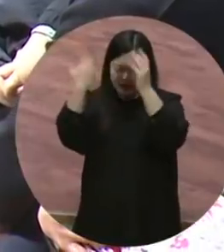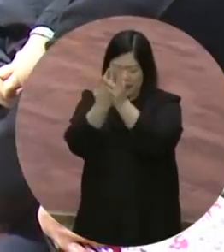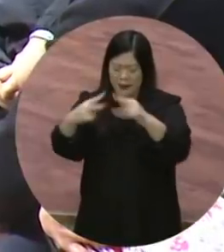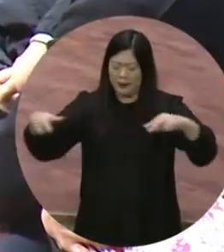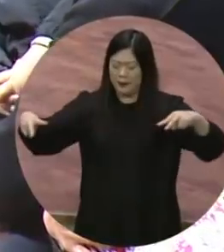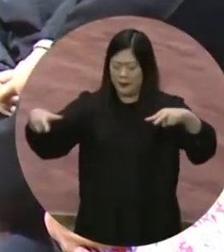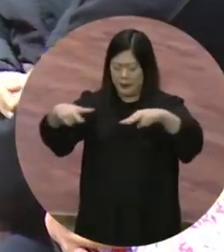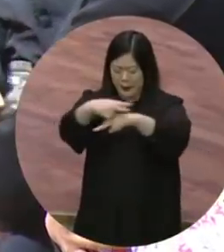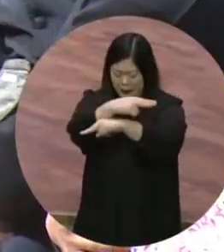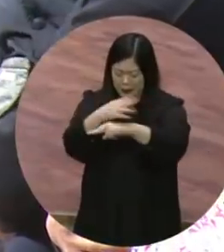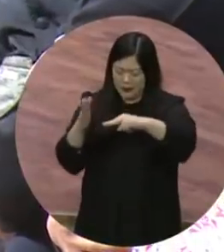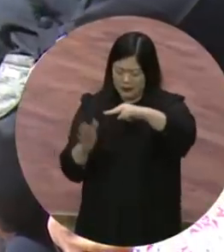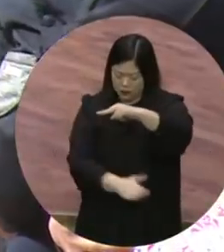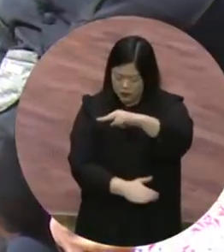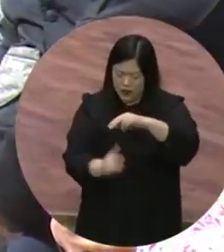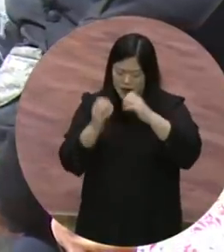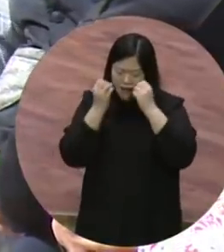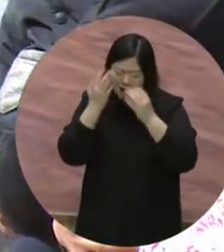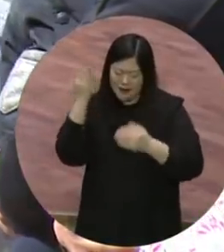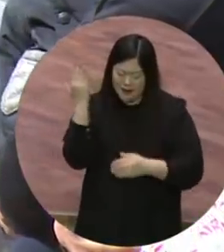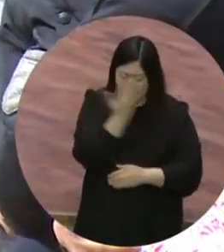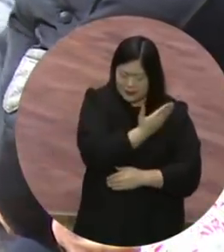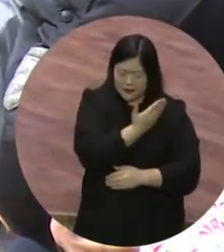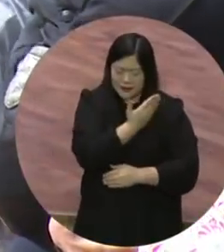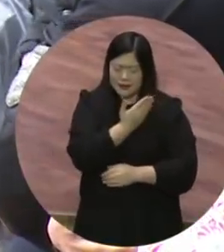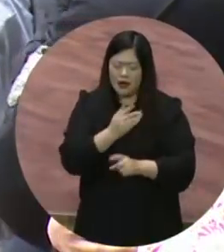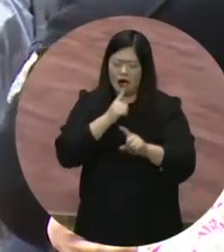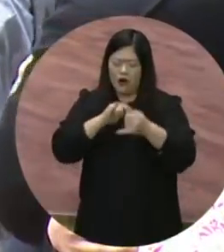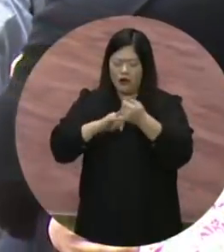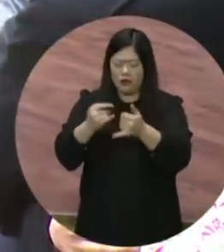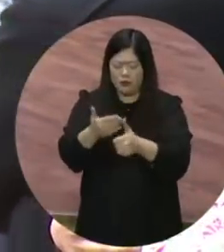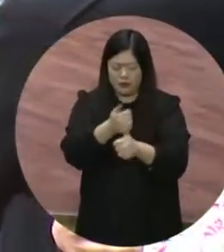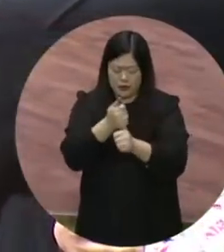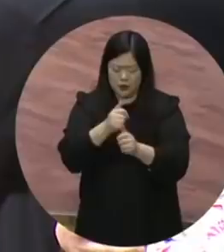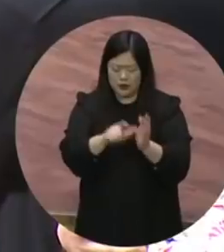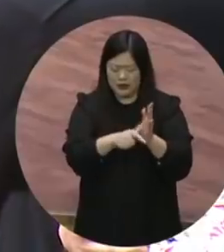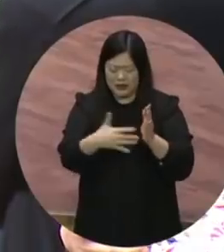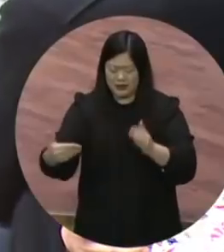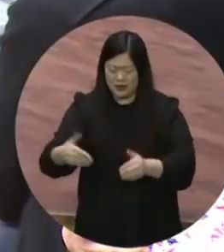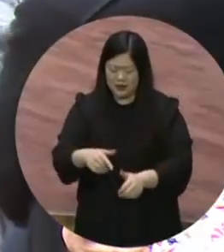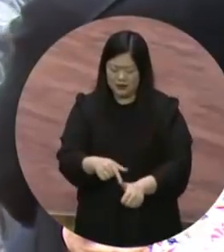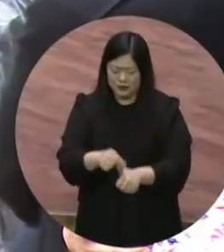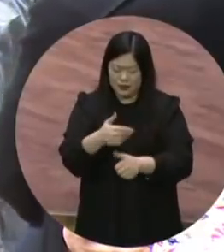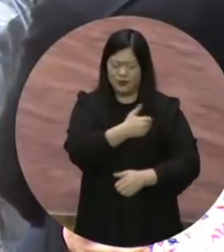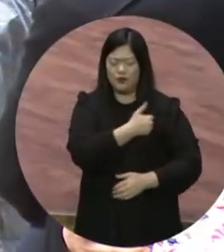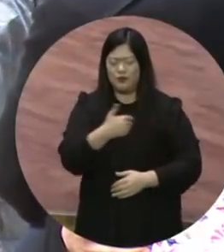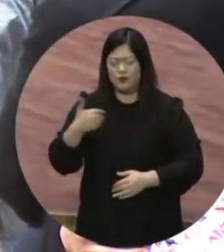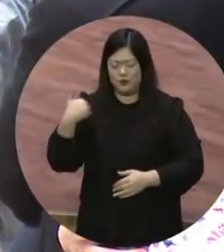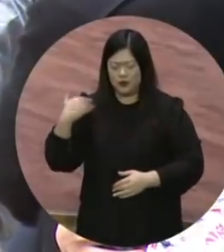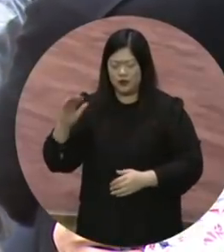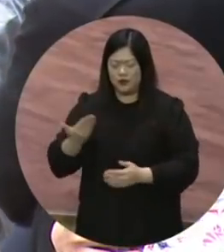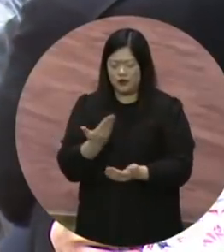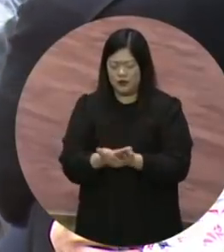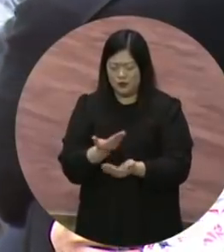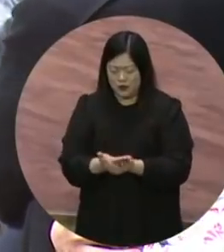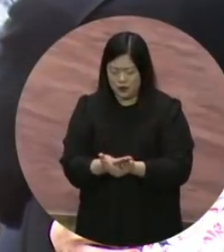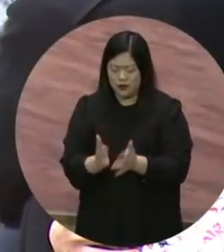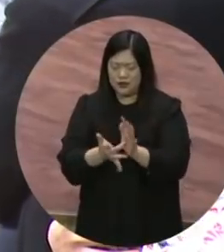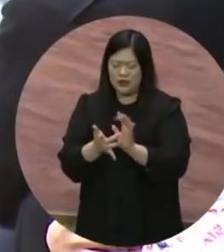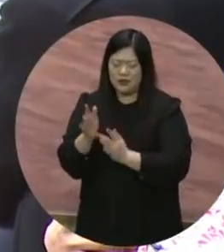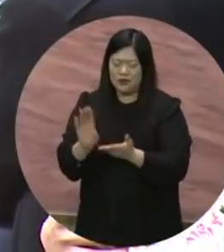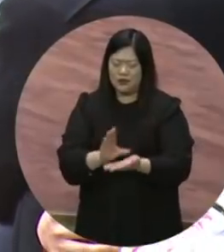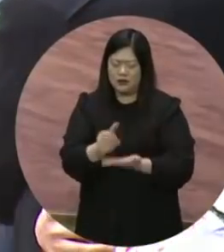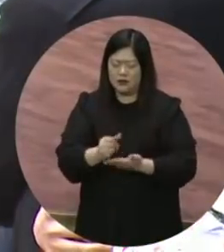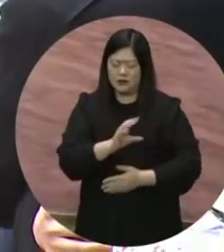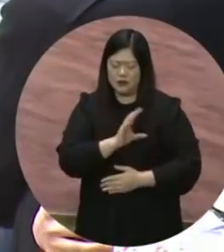주시옵시고 하나님의 자녀의 신분과 권세를 가지고 한신을 살리는 우리 귀한 준이가 되게 하여 주옵소서. 예수